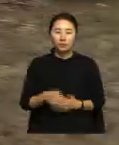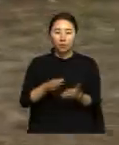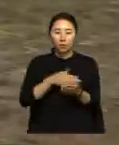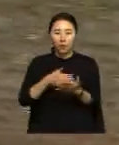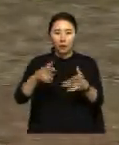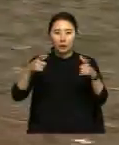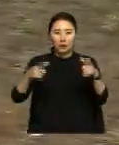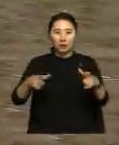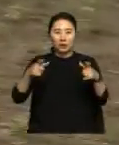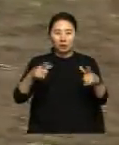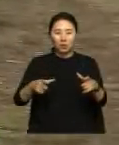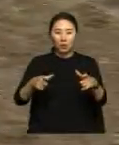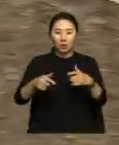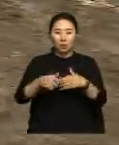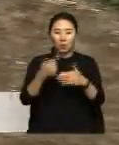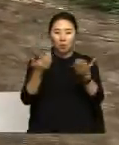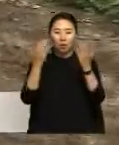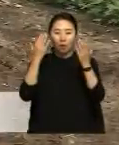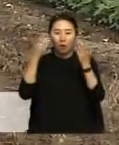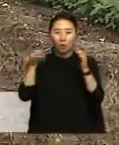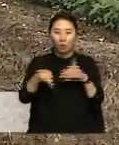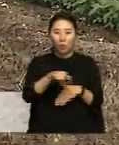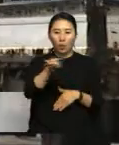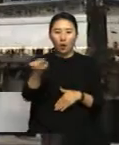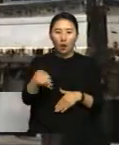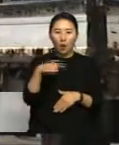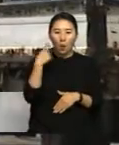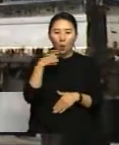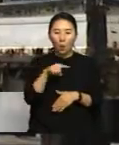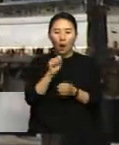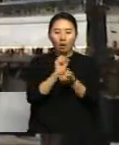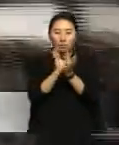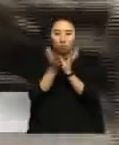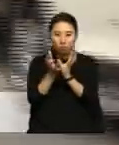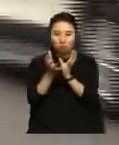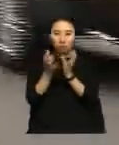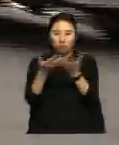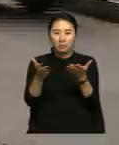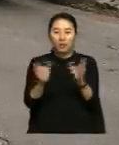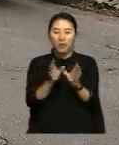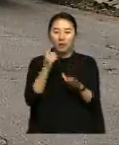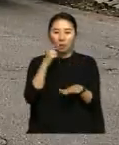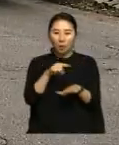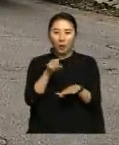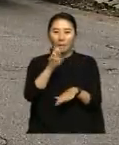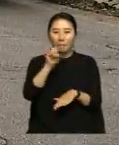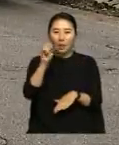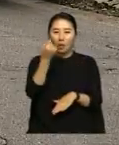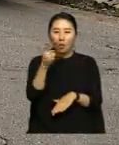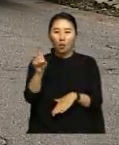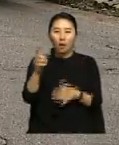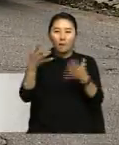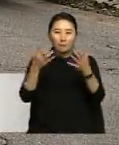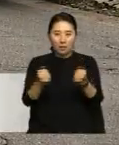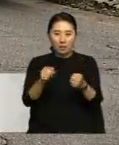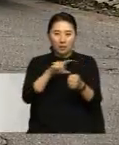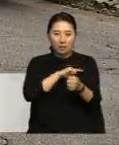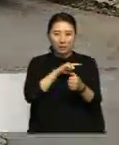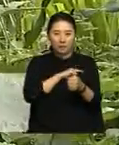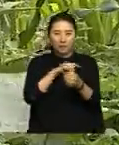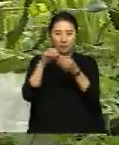동두천시 생현동 보산초등학교를 끼고 돌면 황매마을이 있습니다. 예부터 노란 매화가 많아 유래된